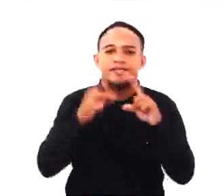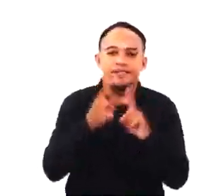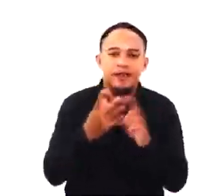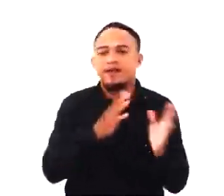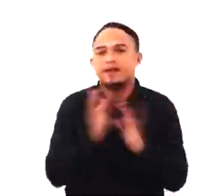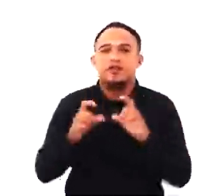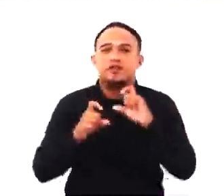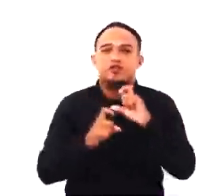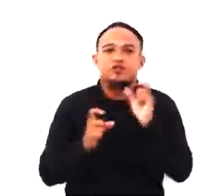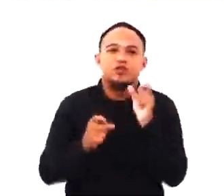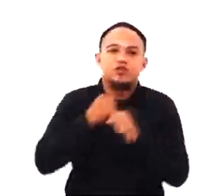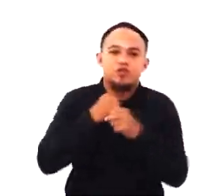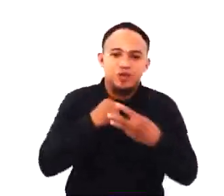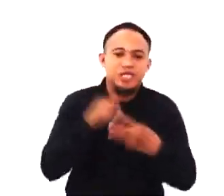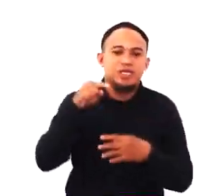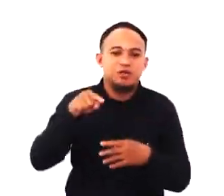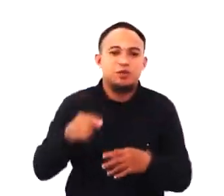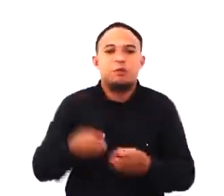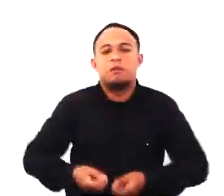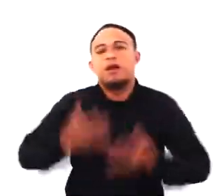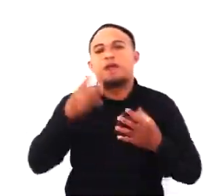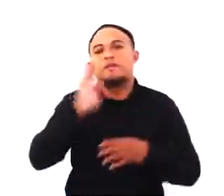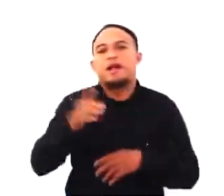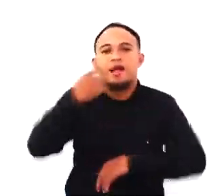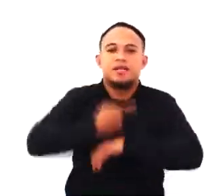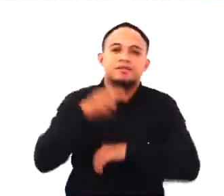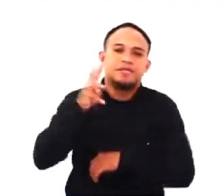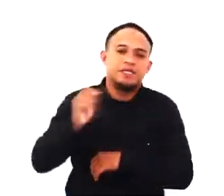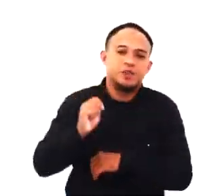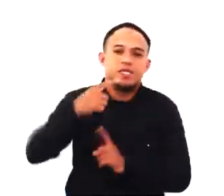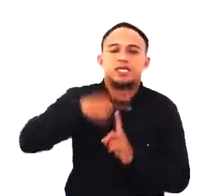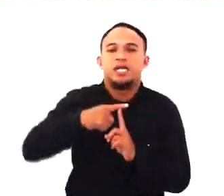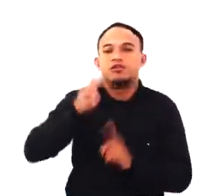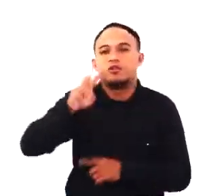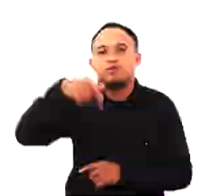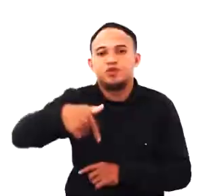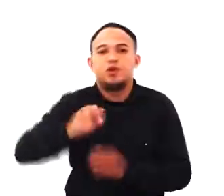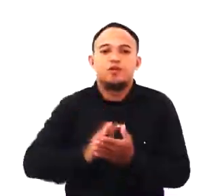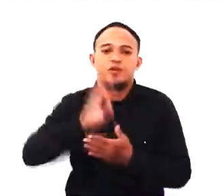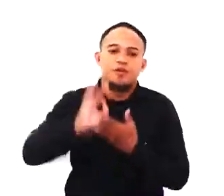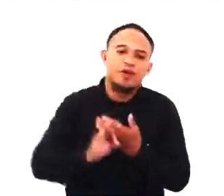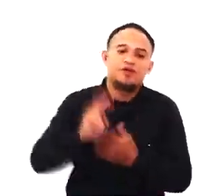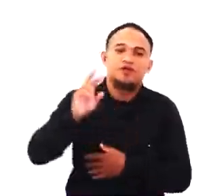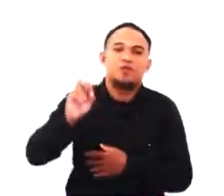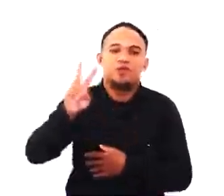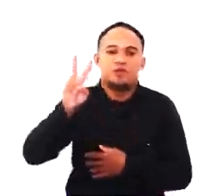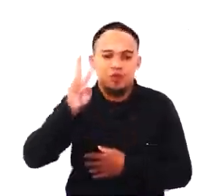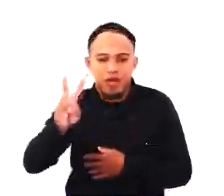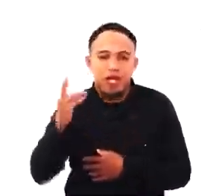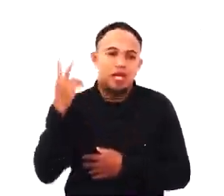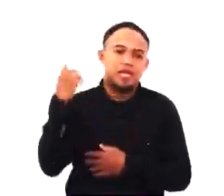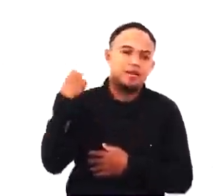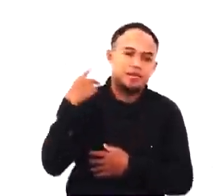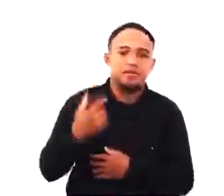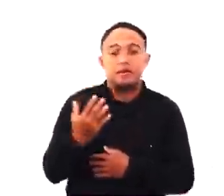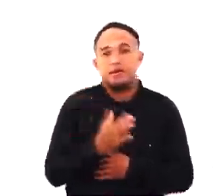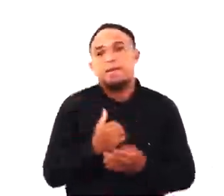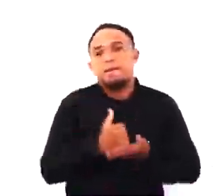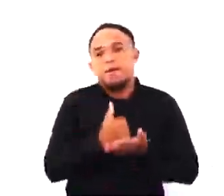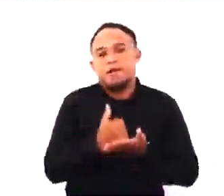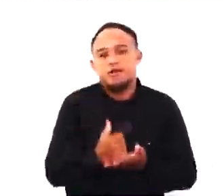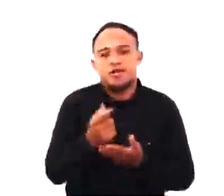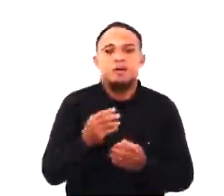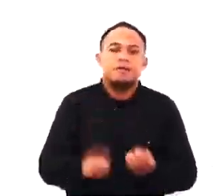Rumah milik Hamsyah Suge itu terbakar pada Minggu 27 Februari 2022 kemarin.